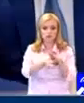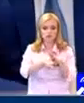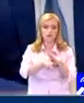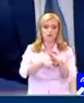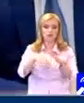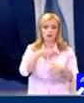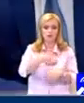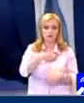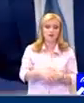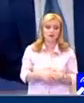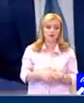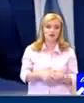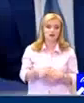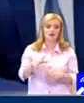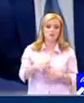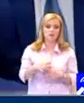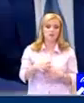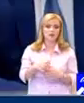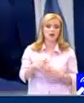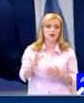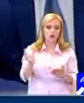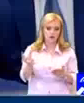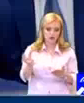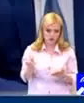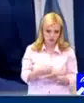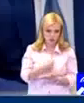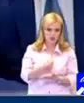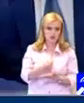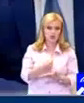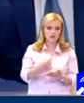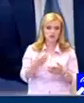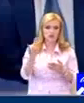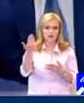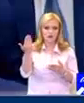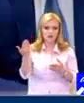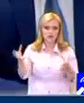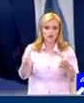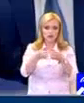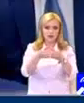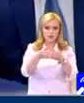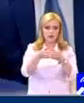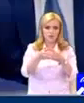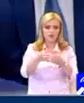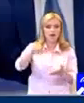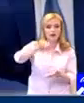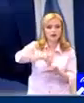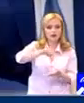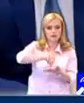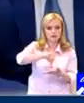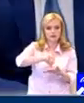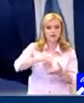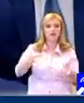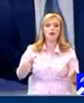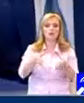afectează orașul și să le eliminăm. Se vor regăsi eventual în echipa dumneavoastră de viceprimar, spre exemplu, reprezentanța ai